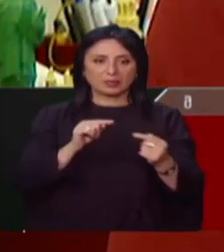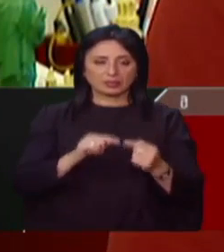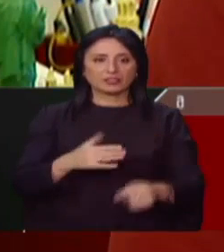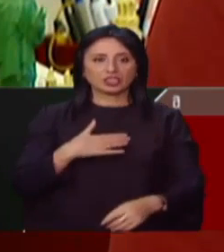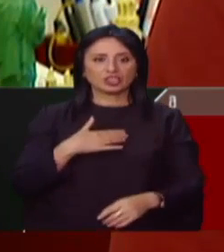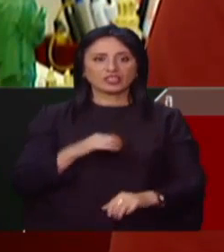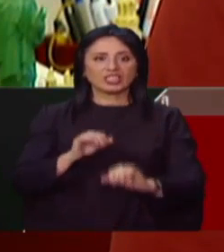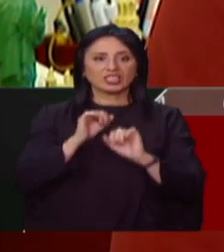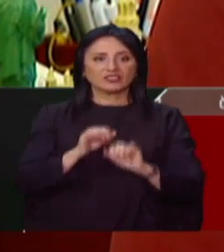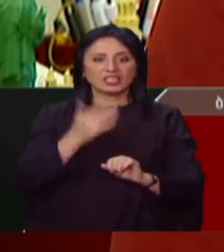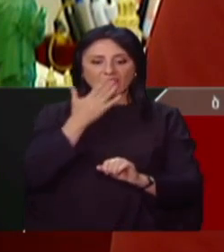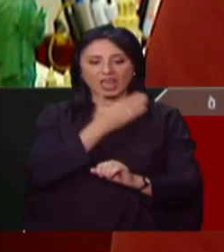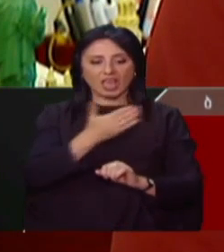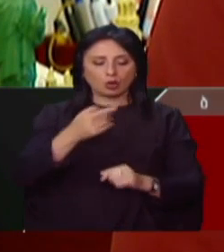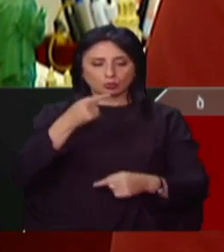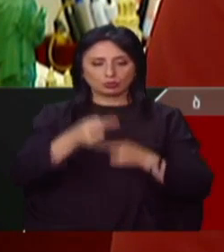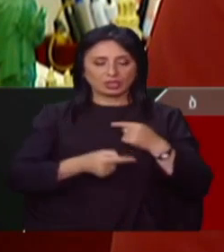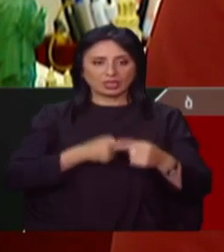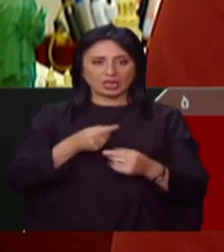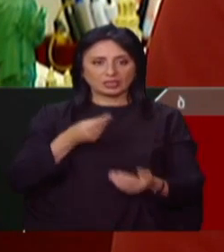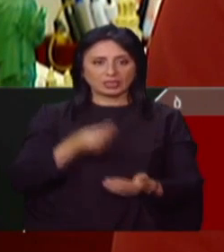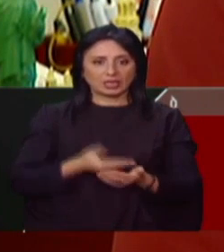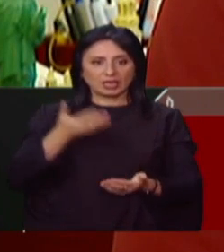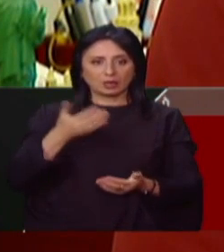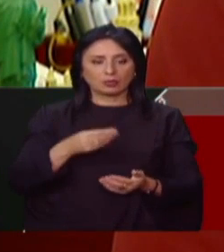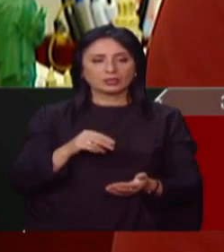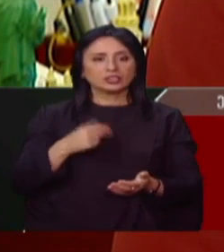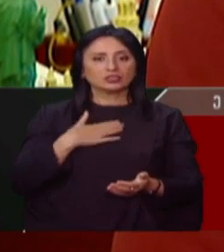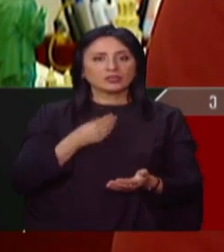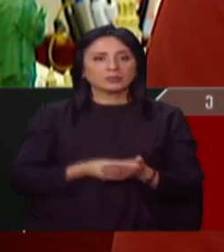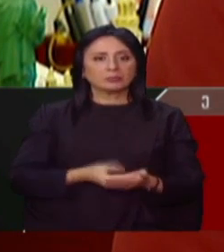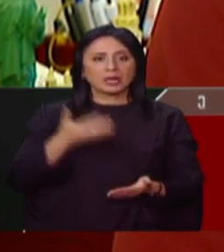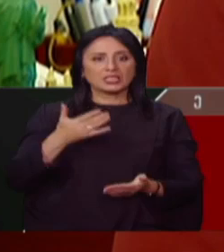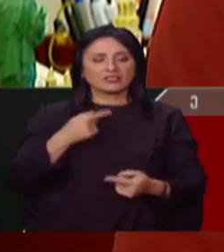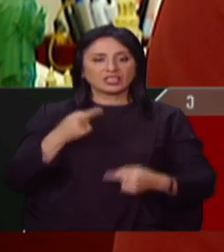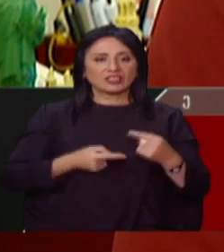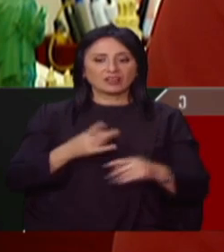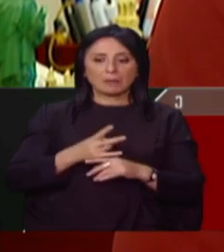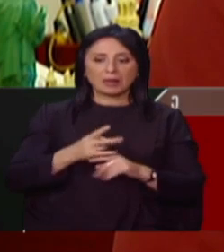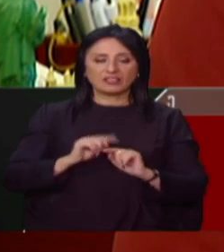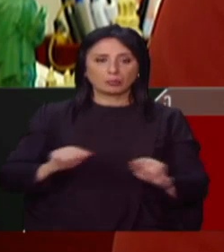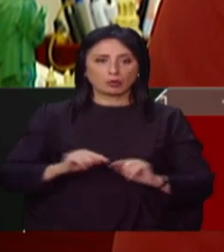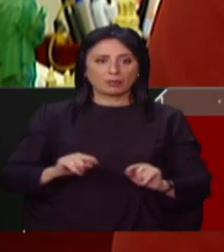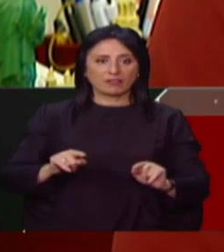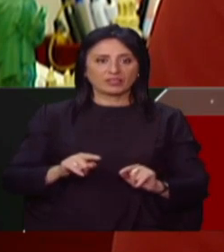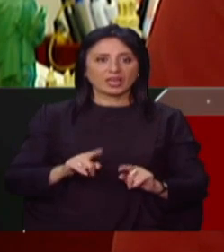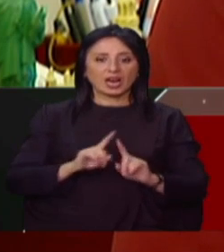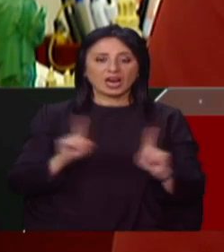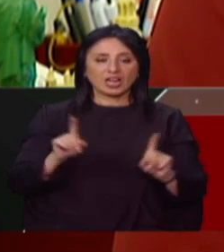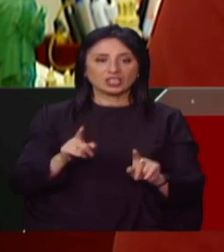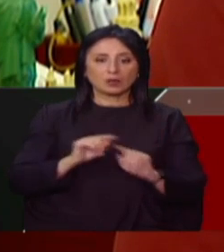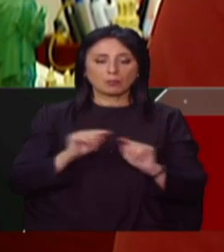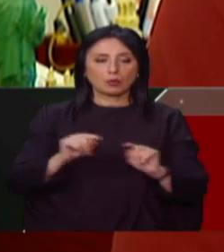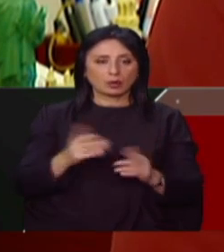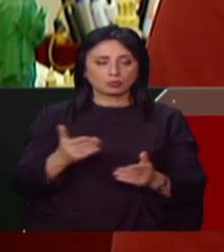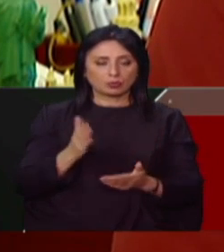ჩვენ ვიცავთ ჩვენს ეროვნულ და ტრადიციულ ღირებულებებსა და ფასეულობებს და ვებრჭვით მავნე პროპაგანდას. განსაკუთრებით ისეთ